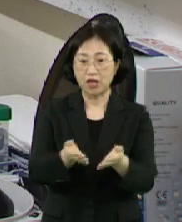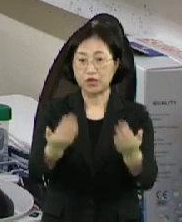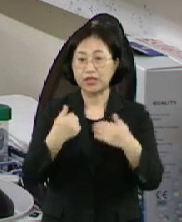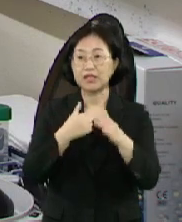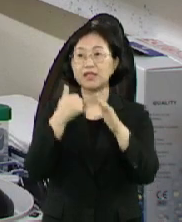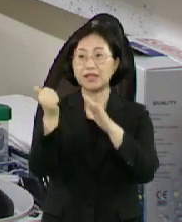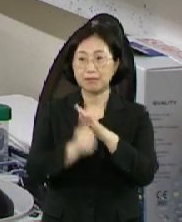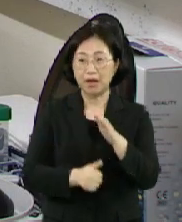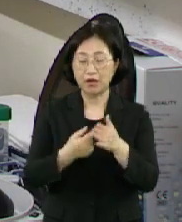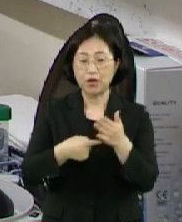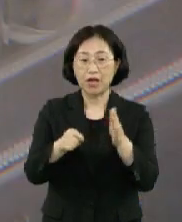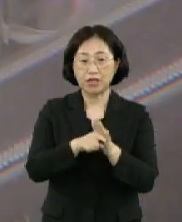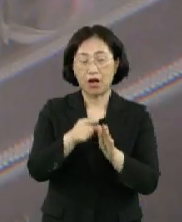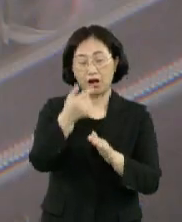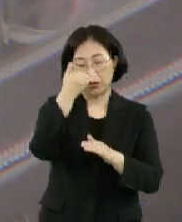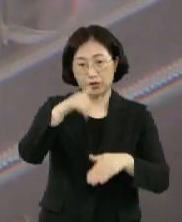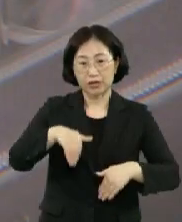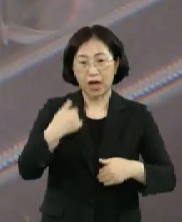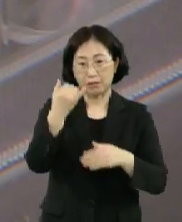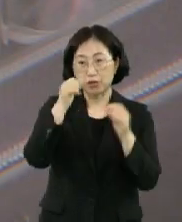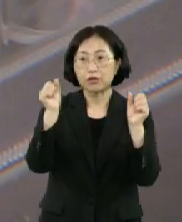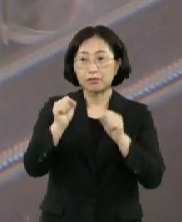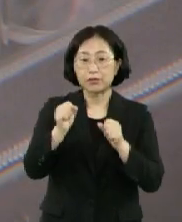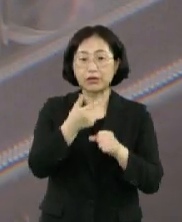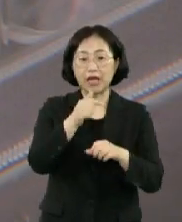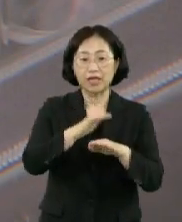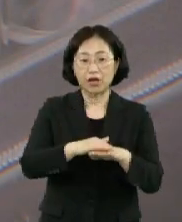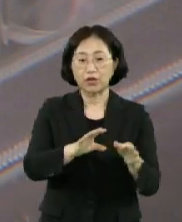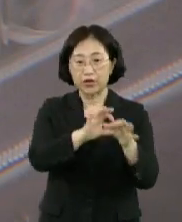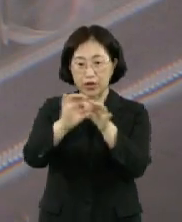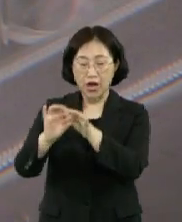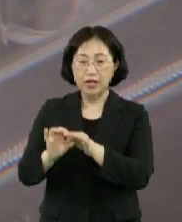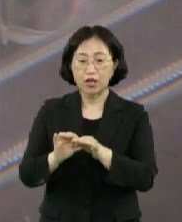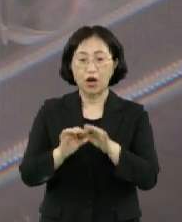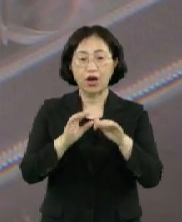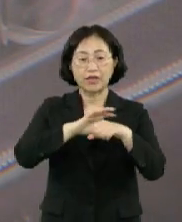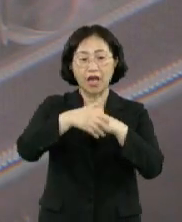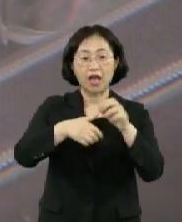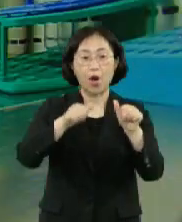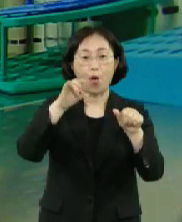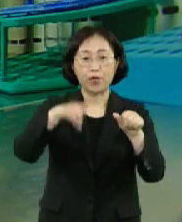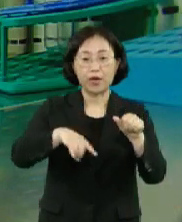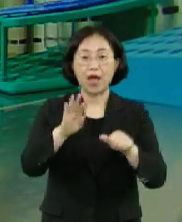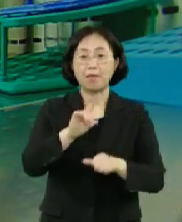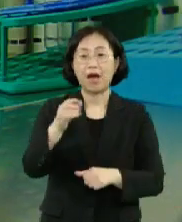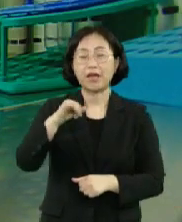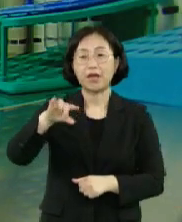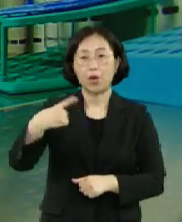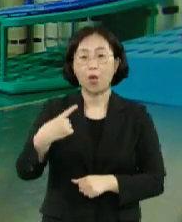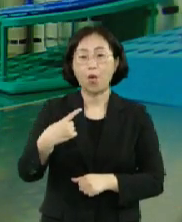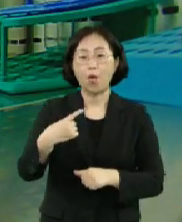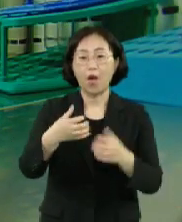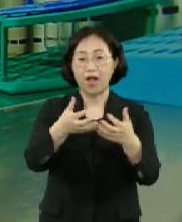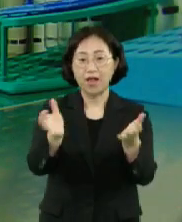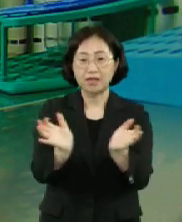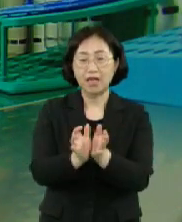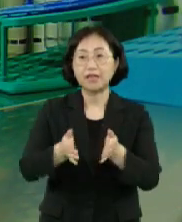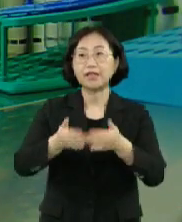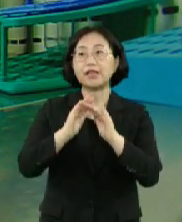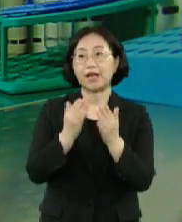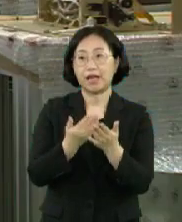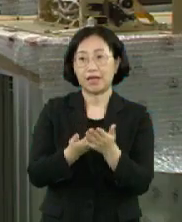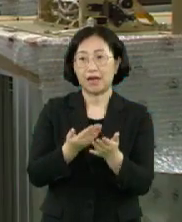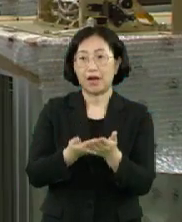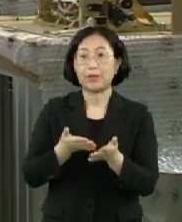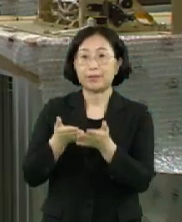위해 충남과 세종, 충북을 묶어 세계 5위 안에 들어갈 충청권 바이오 헬스 클러스터 조성 계획을